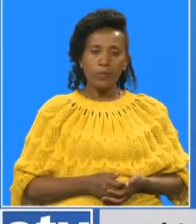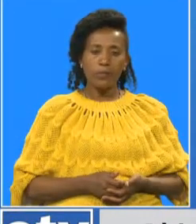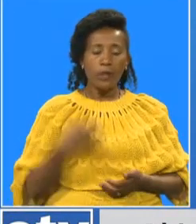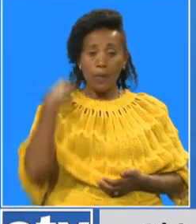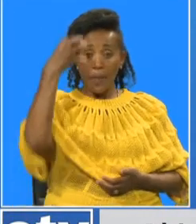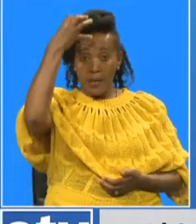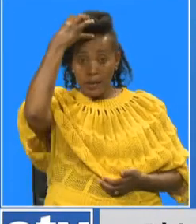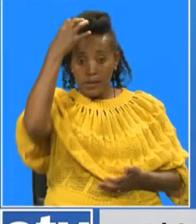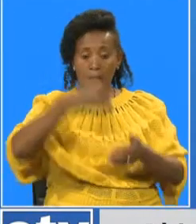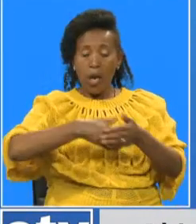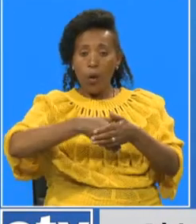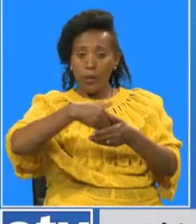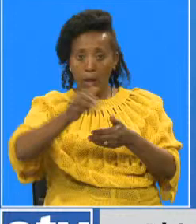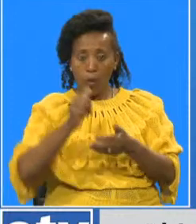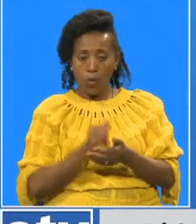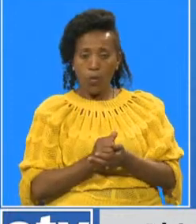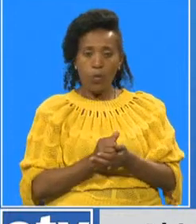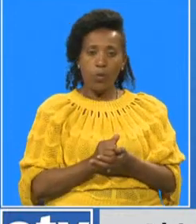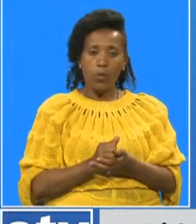መንግስት ያወጣው